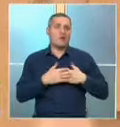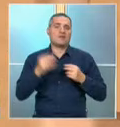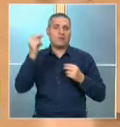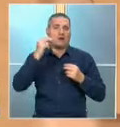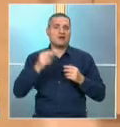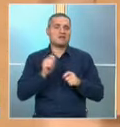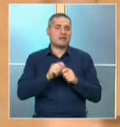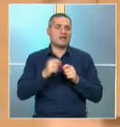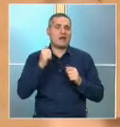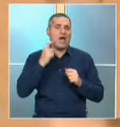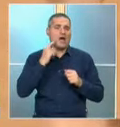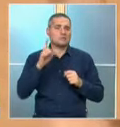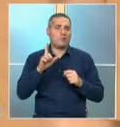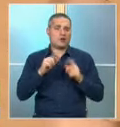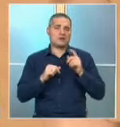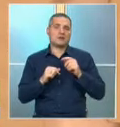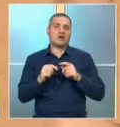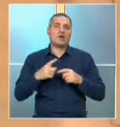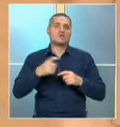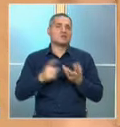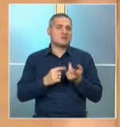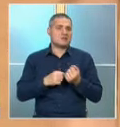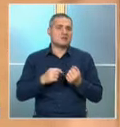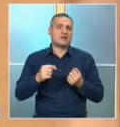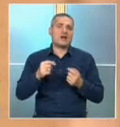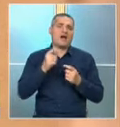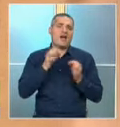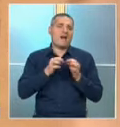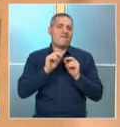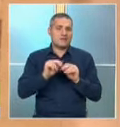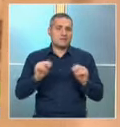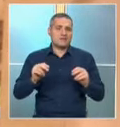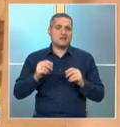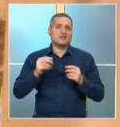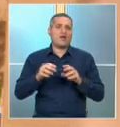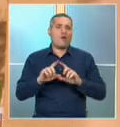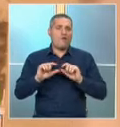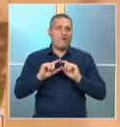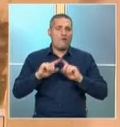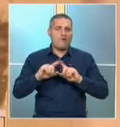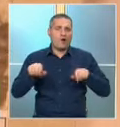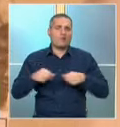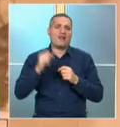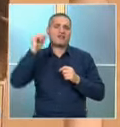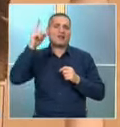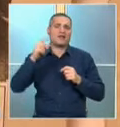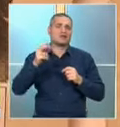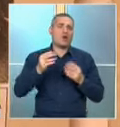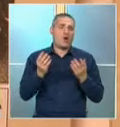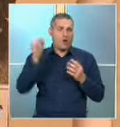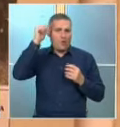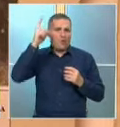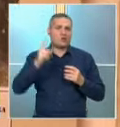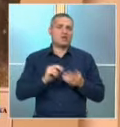азбука. Стотици са възпитаниците на гимназията, формирали интелигенцията на Нова България, учени, университетски преподаватели,